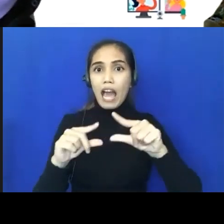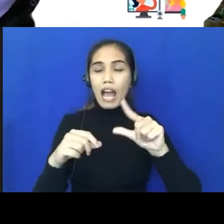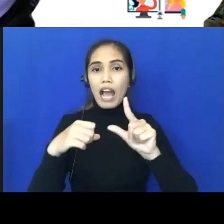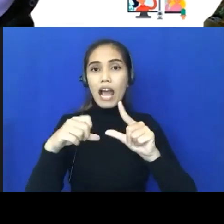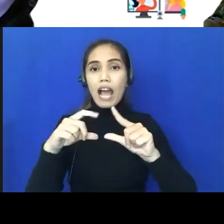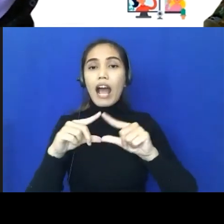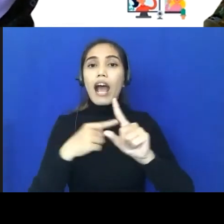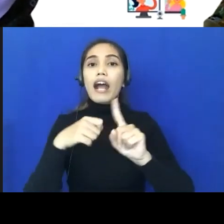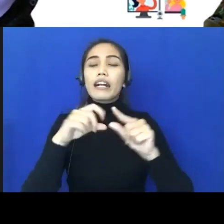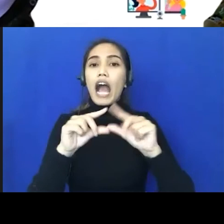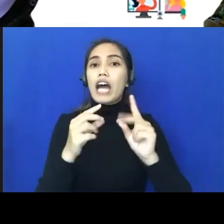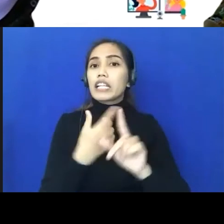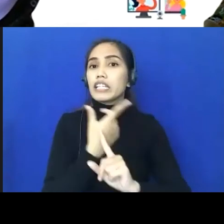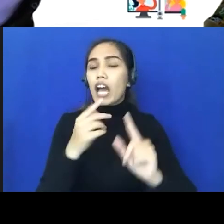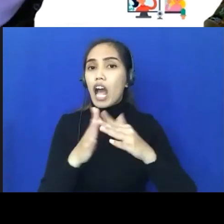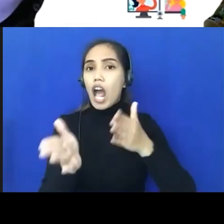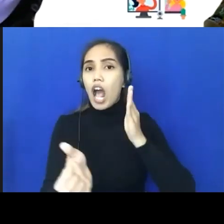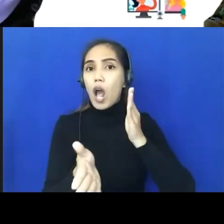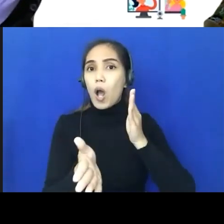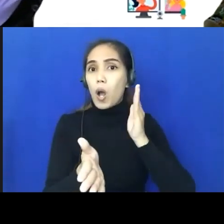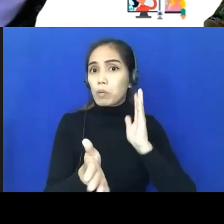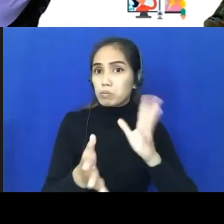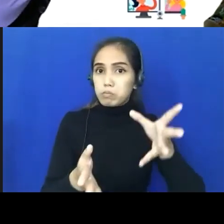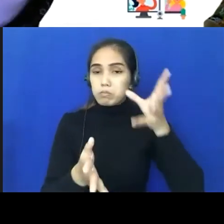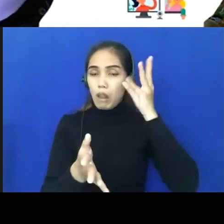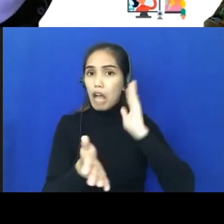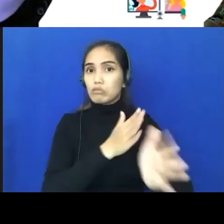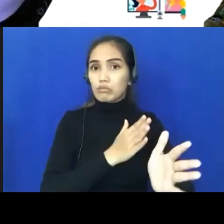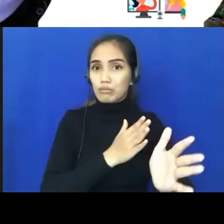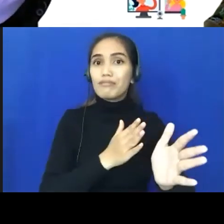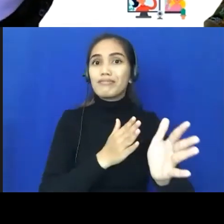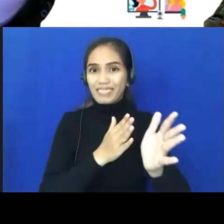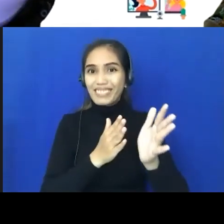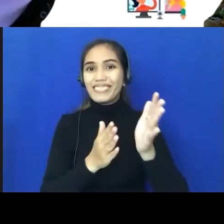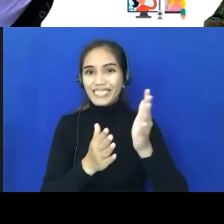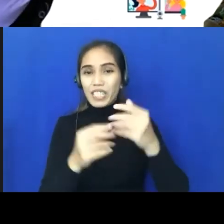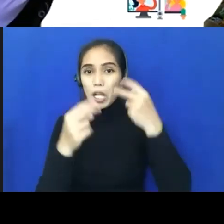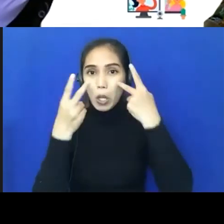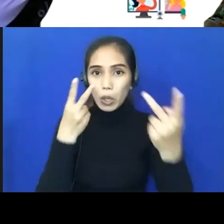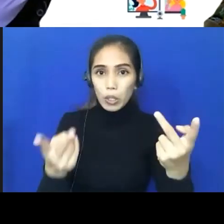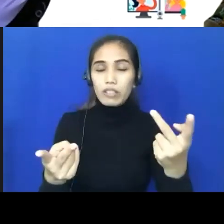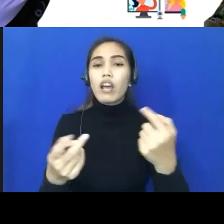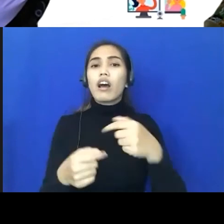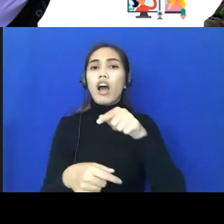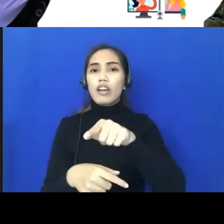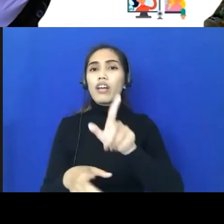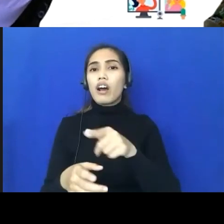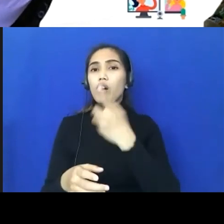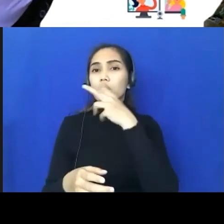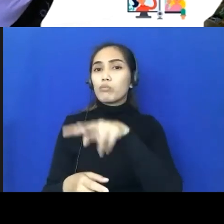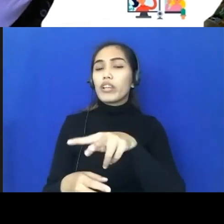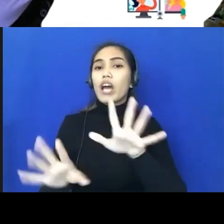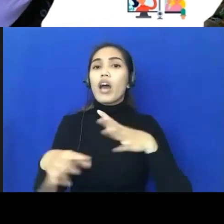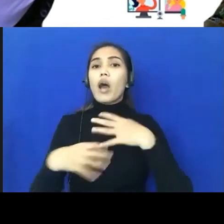dalam pelayanan untuk balita sakit. Iya, salah satunya itu kasus penemuan pneumonia. Jadi dengan